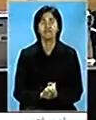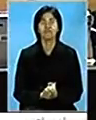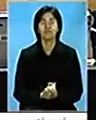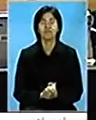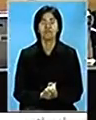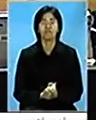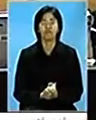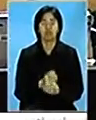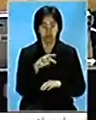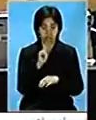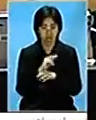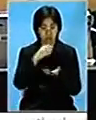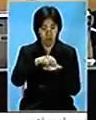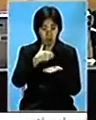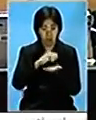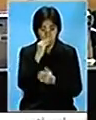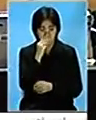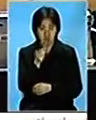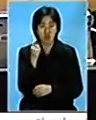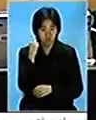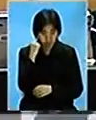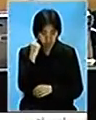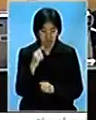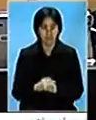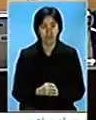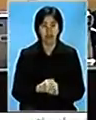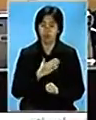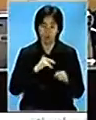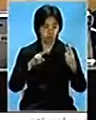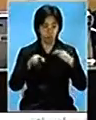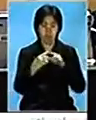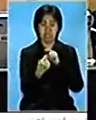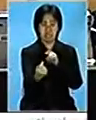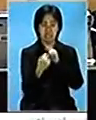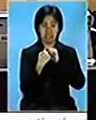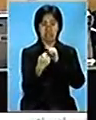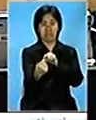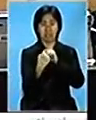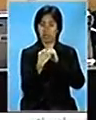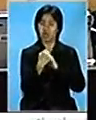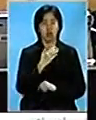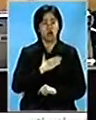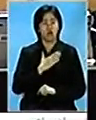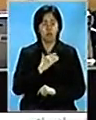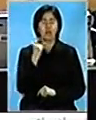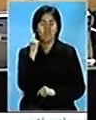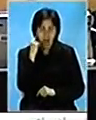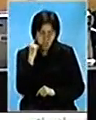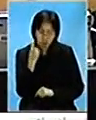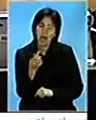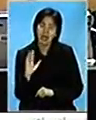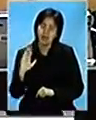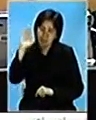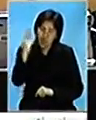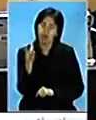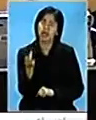ท่านจะฟังประธานไหมครับอย่างนั้นผมก็ควบคุมไม่ได้คุณมาโต้แย้งโต้เถียงกันอยู่อย่างนี้ผมกำลังฟังเขาอยู่ว่าเขาประท้วง